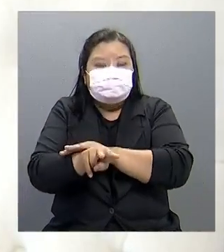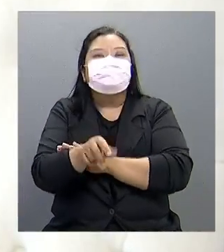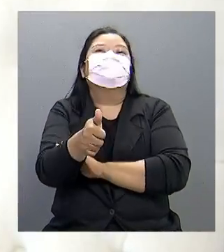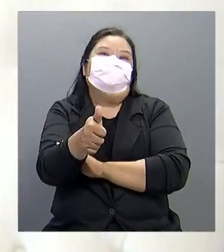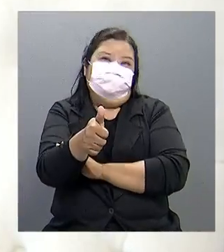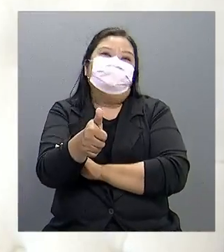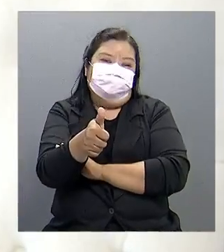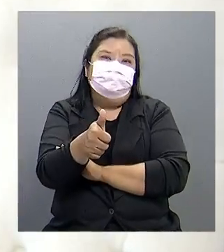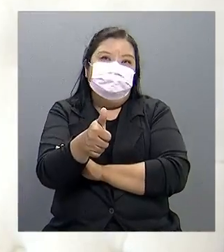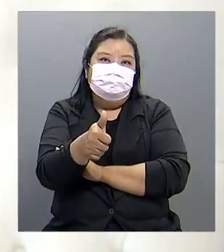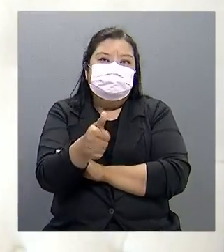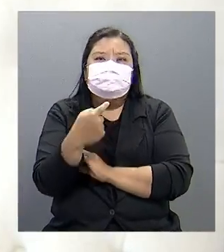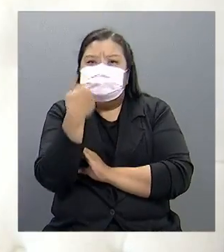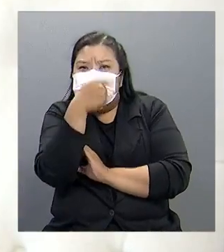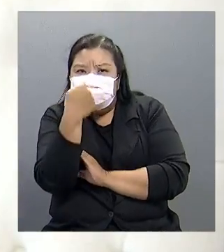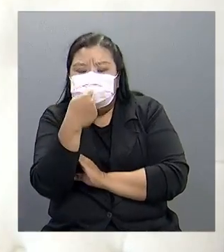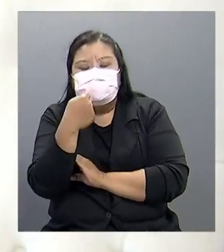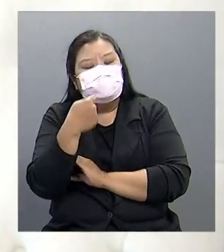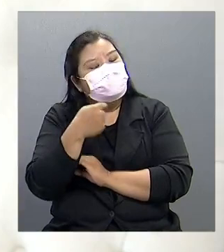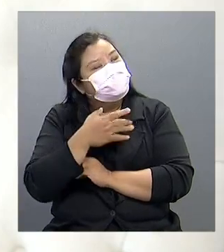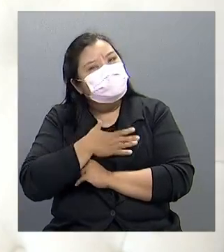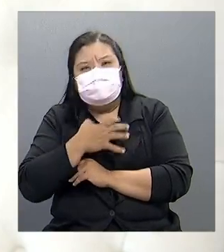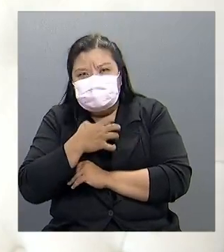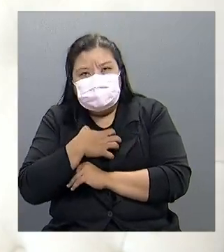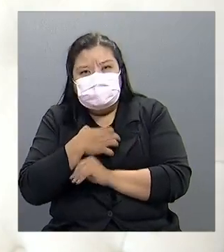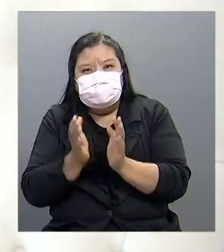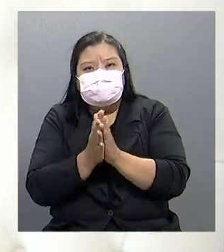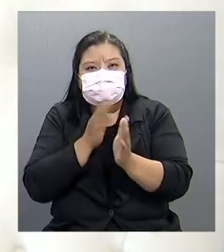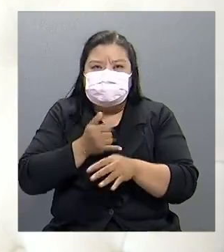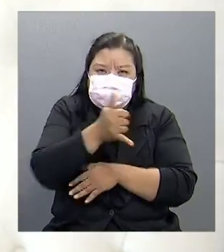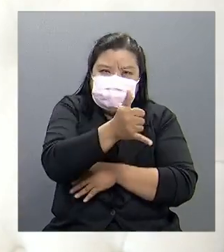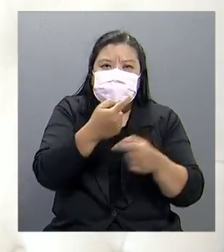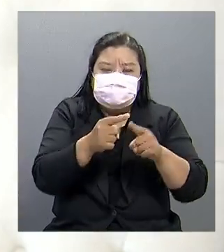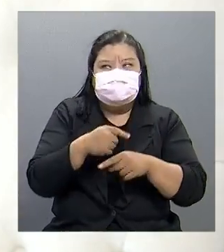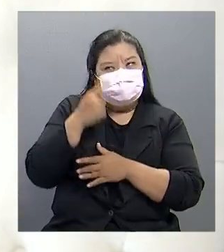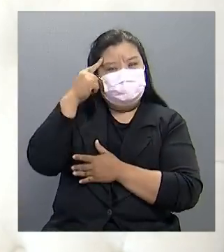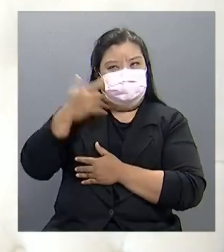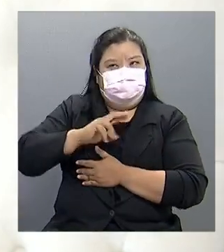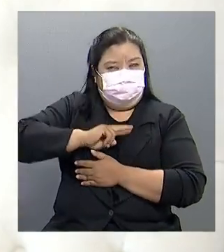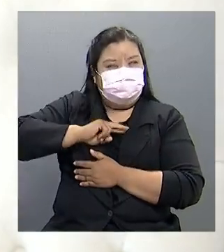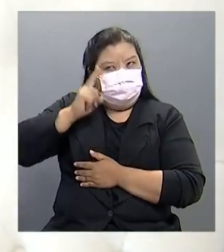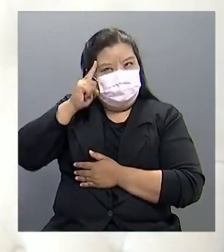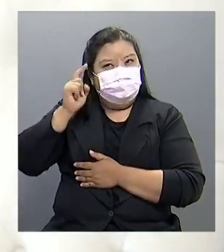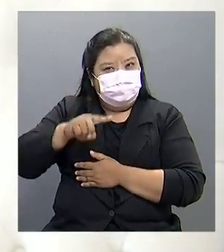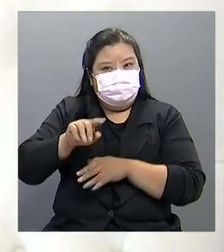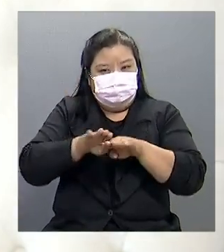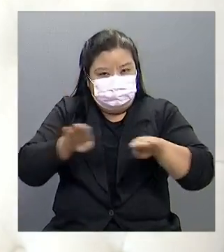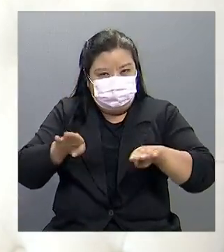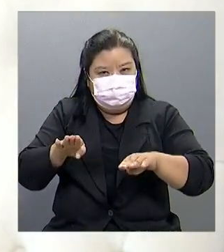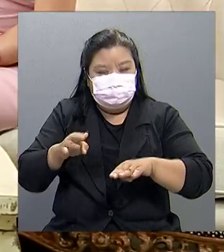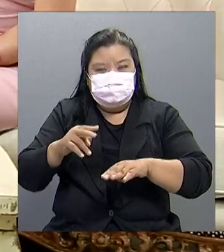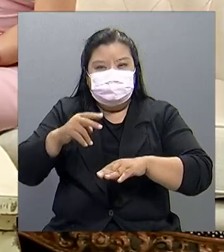ที่จะจำเป็นจะต้องไปแล้วเราเตรียมความพร้อมในการว่าเดี๋ยวเราจะต้องไปนั่งพื้นแล้วน ะ กลุ่มนี้เนี่ยเราก็แนะนำให้ถ้าเป็นคนสู